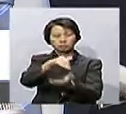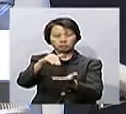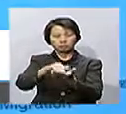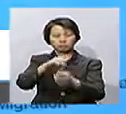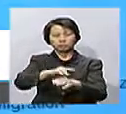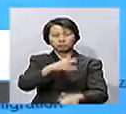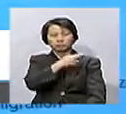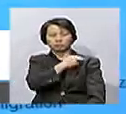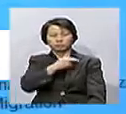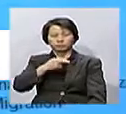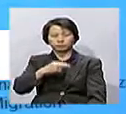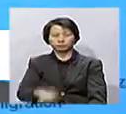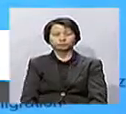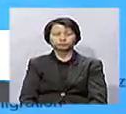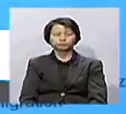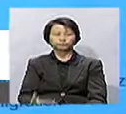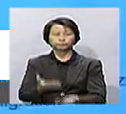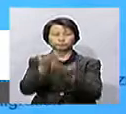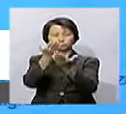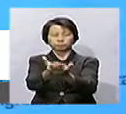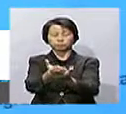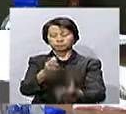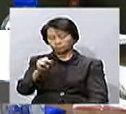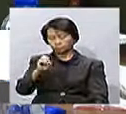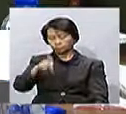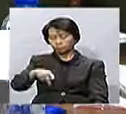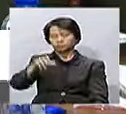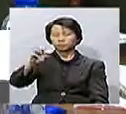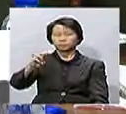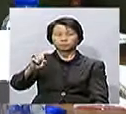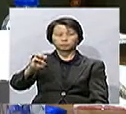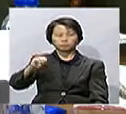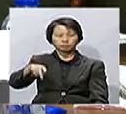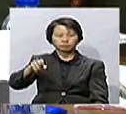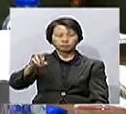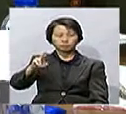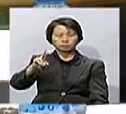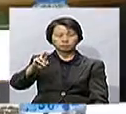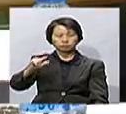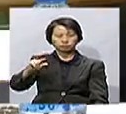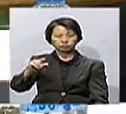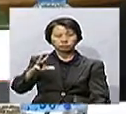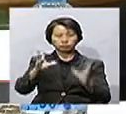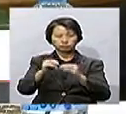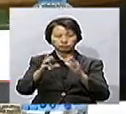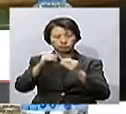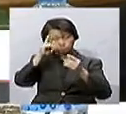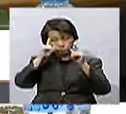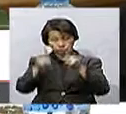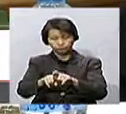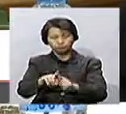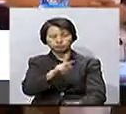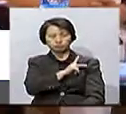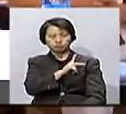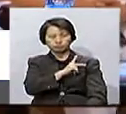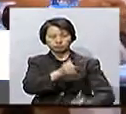Indonesia. Cadangan mewujudkan SOP AMRG dipersetujui pada mesyuarat tidak rasmi Ketua-Ketua